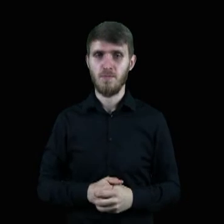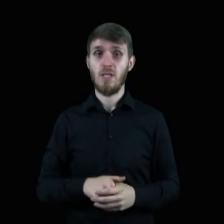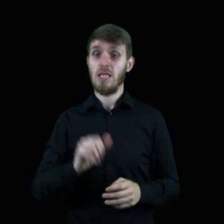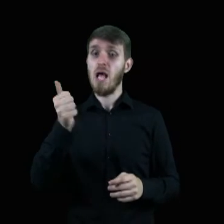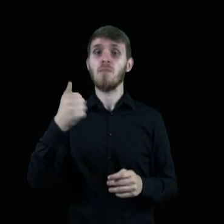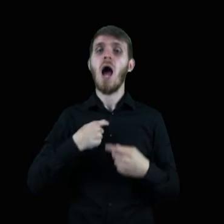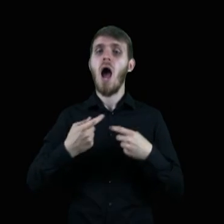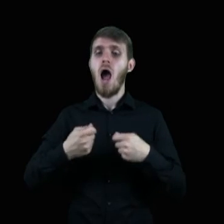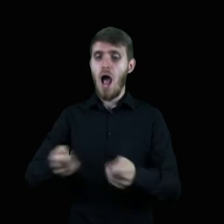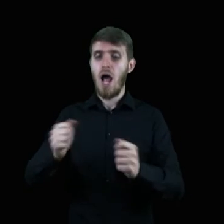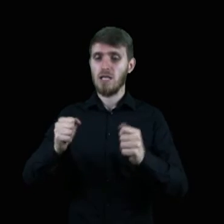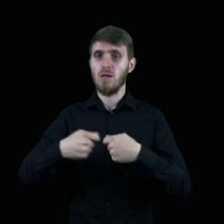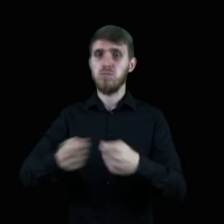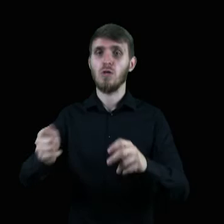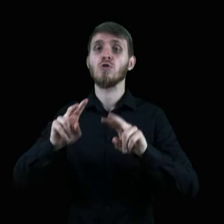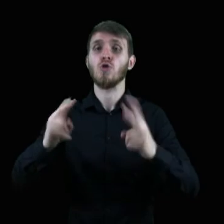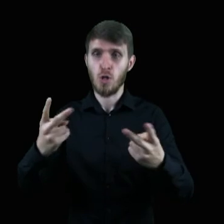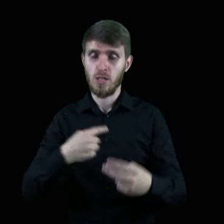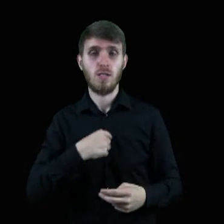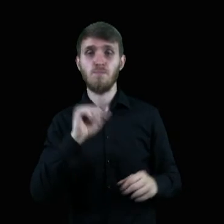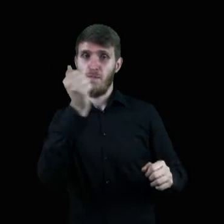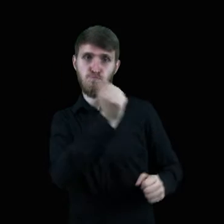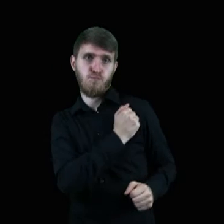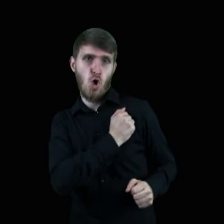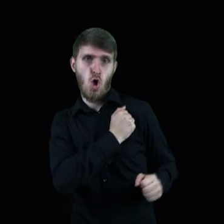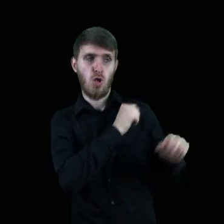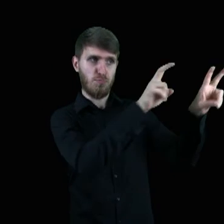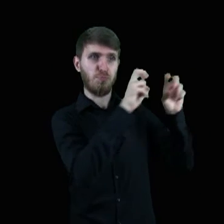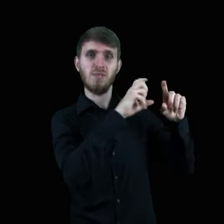I załóżmy, że to jestem ja.